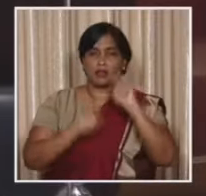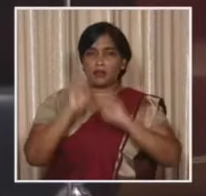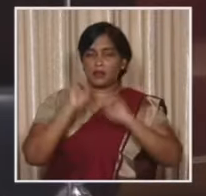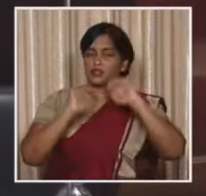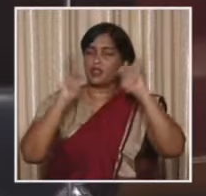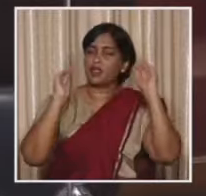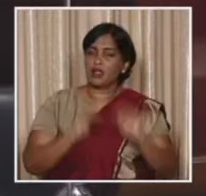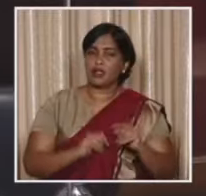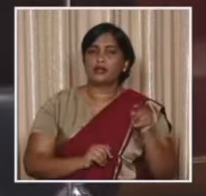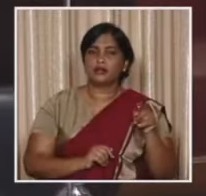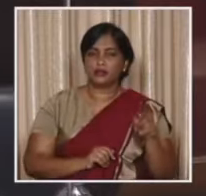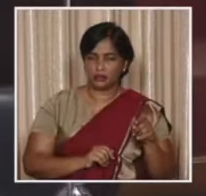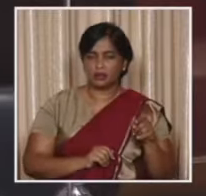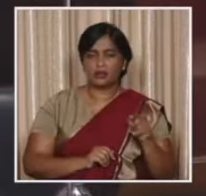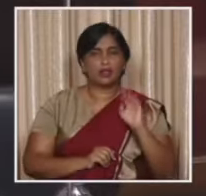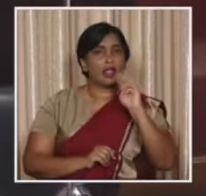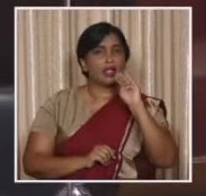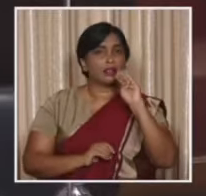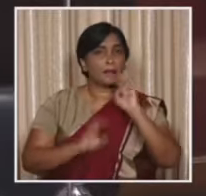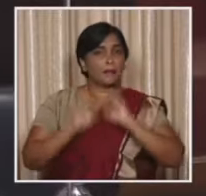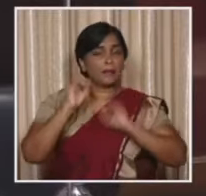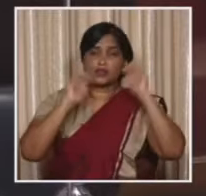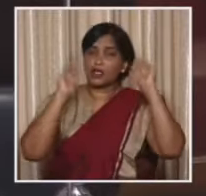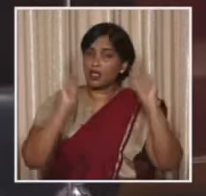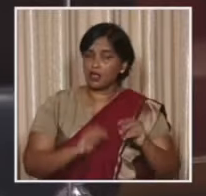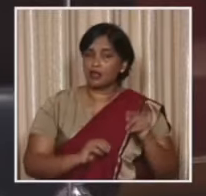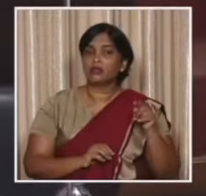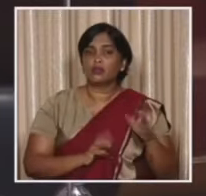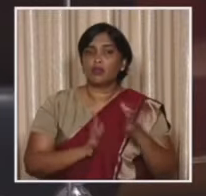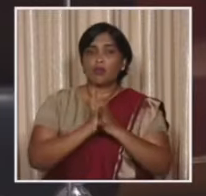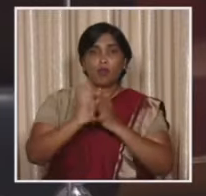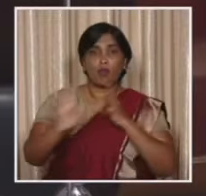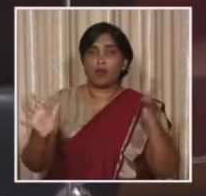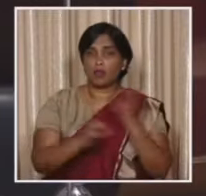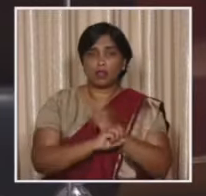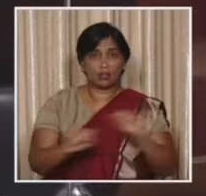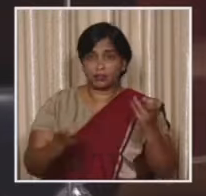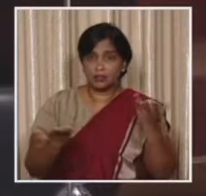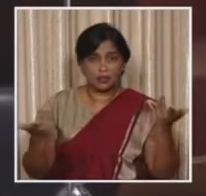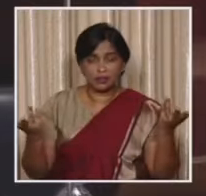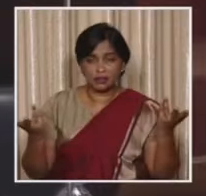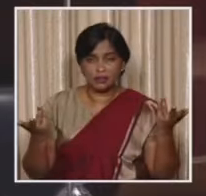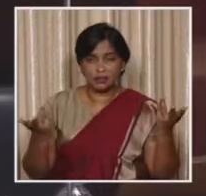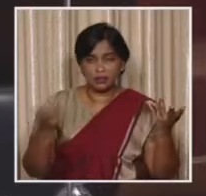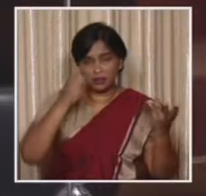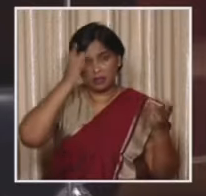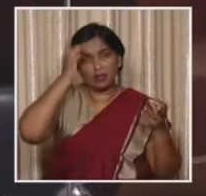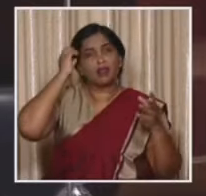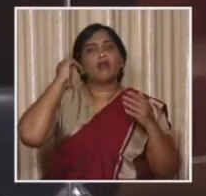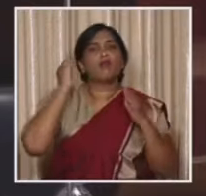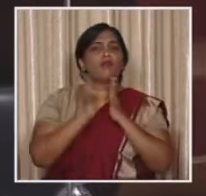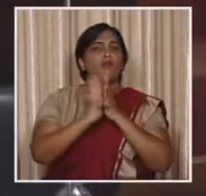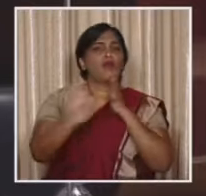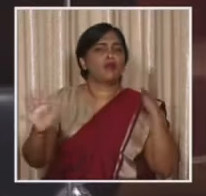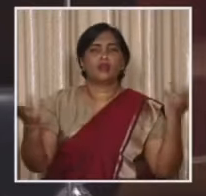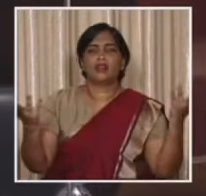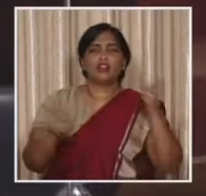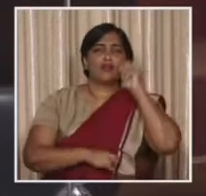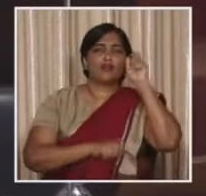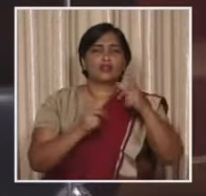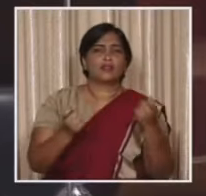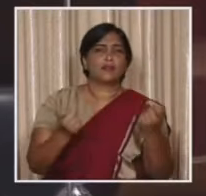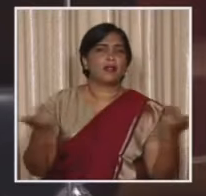වෙලා 40% අඩු වුණාම පෝලිං නැති වෙන්නේ නැද්ද? පෝලිං නේද? මිනිසුන්ට සල්ලි